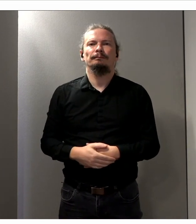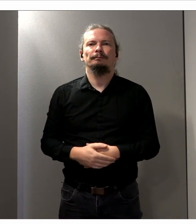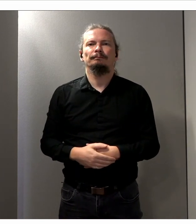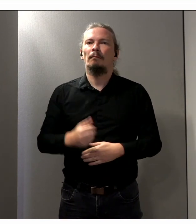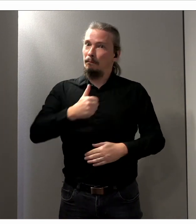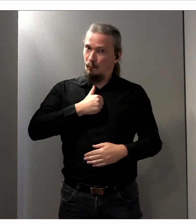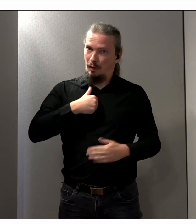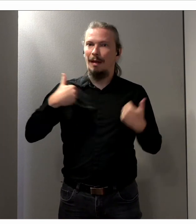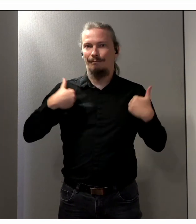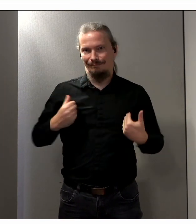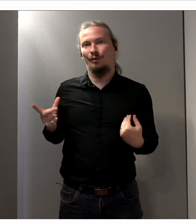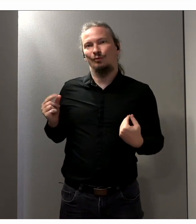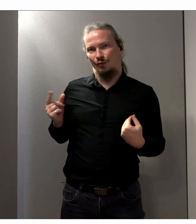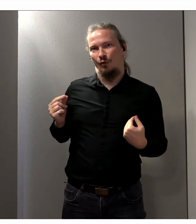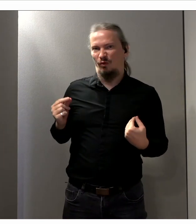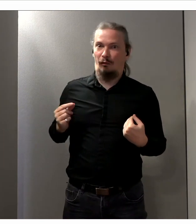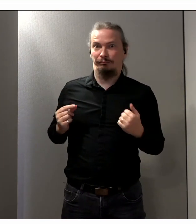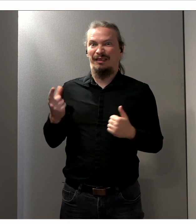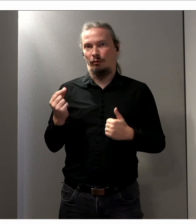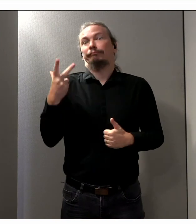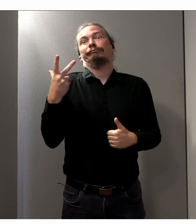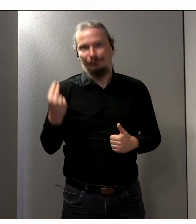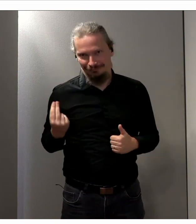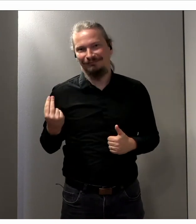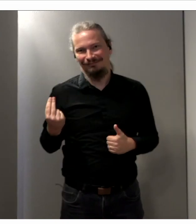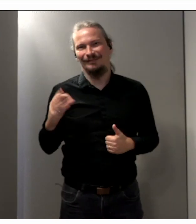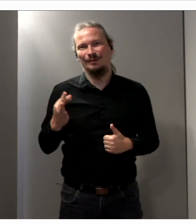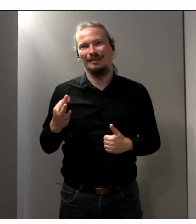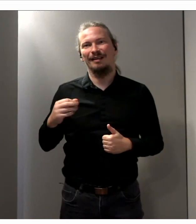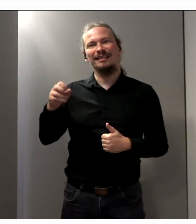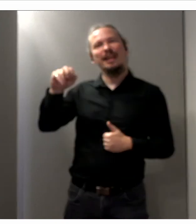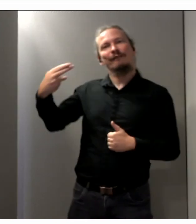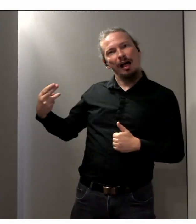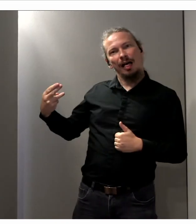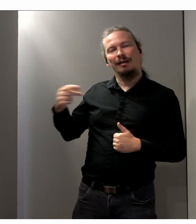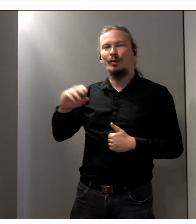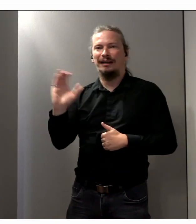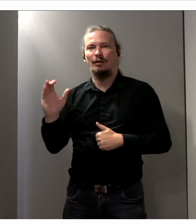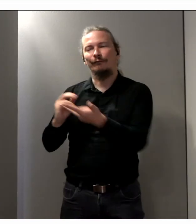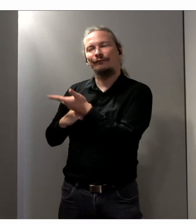Je suis moi-même en duo, et même en trio de compétences, avec Sylvain Valois et